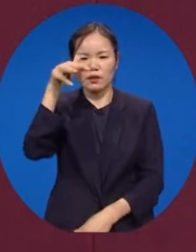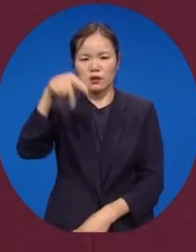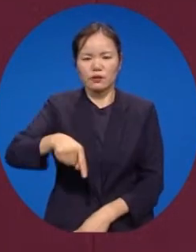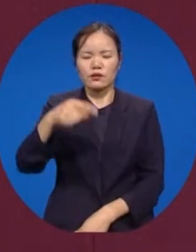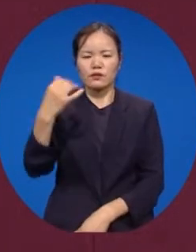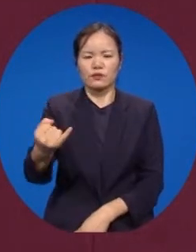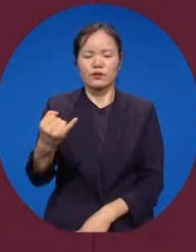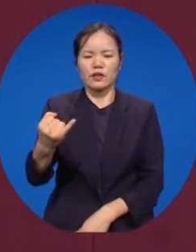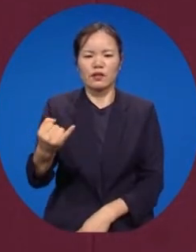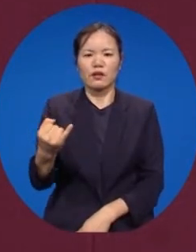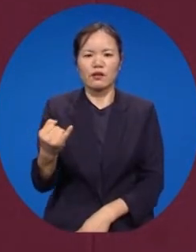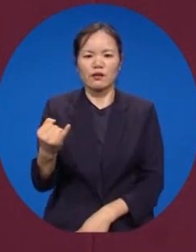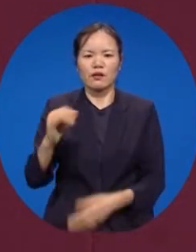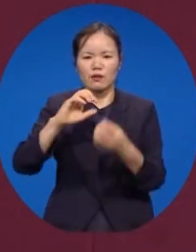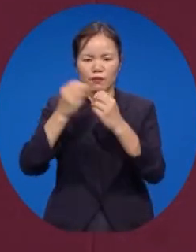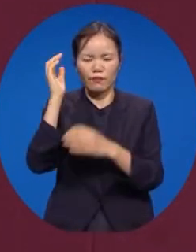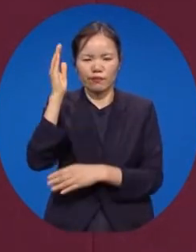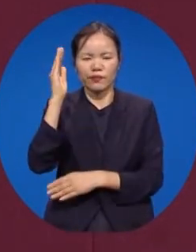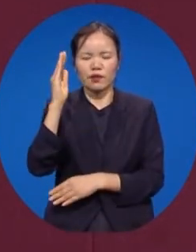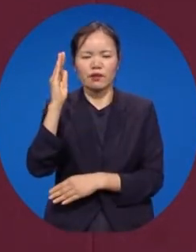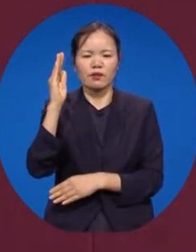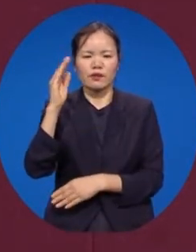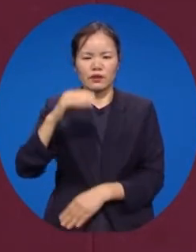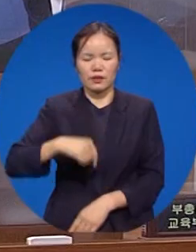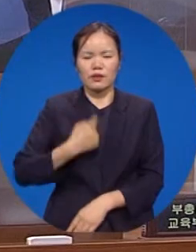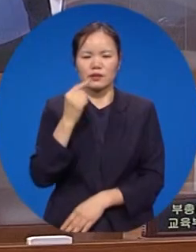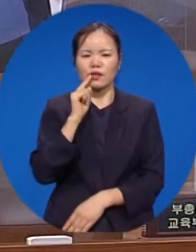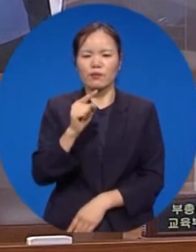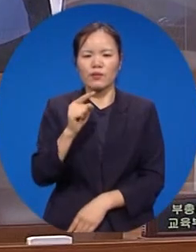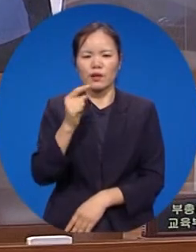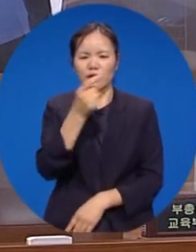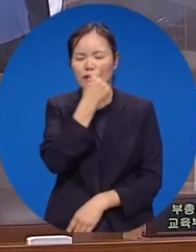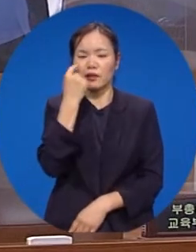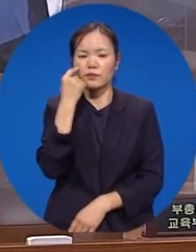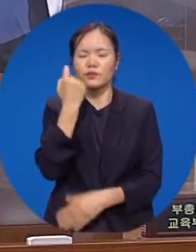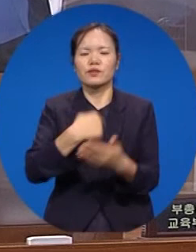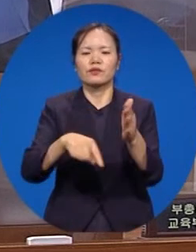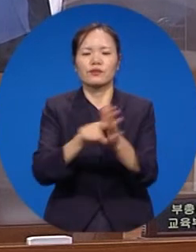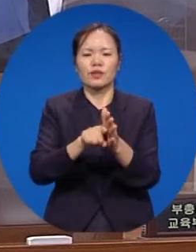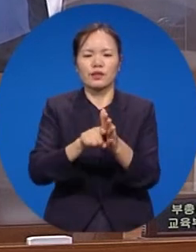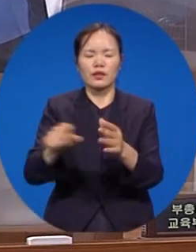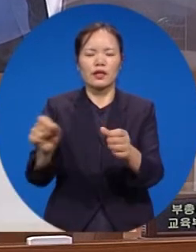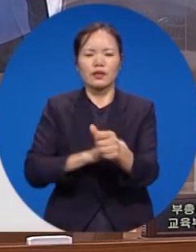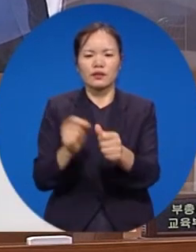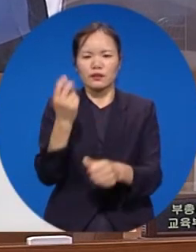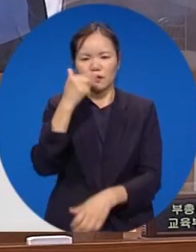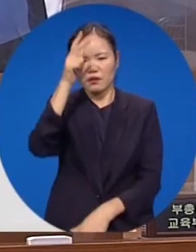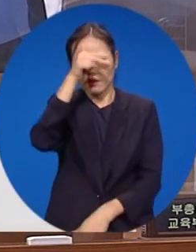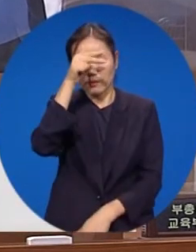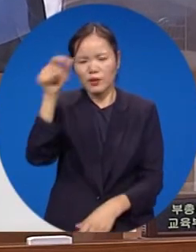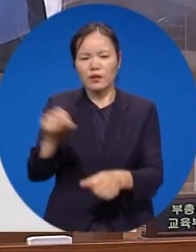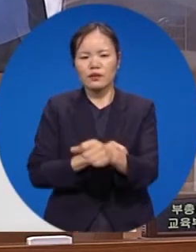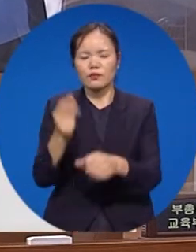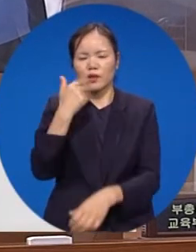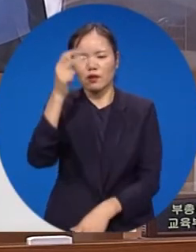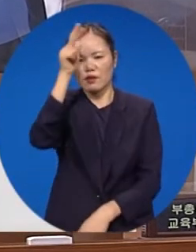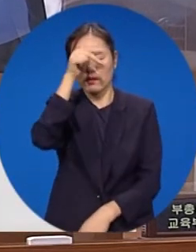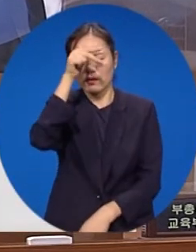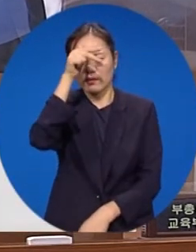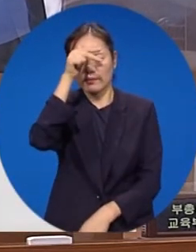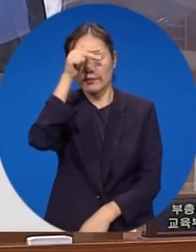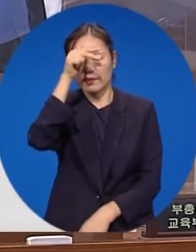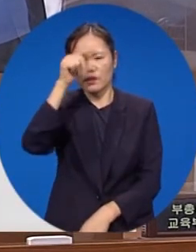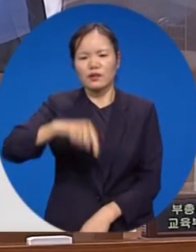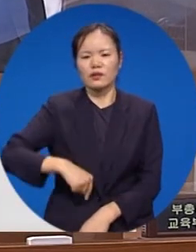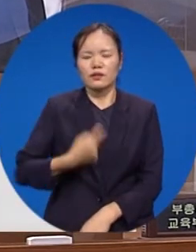장관께서는 소설 써내라는 자신의 말을 입증하기 위해서라도 특임검사나 특별검사의 수사를